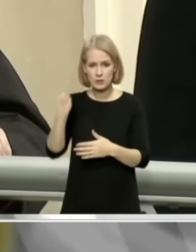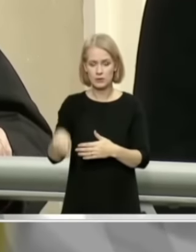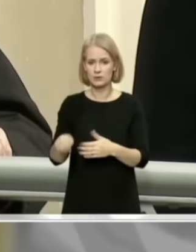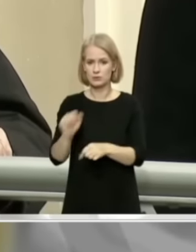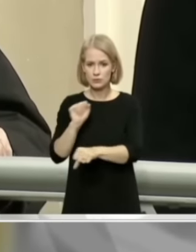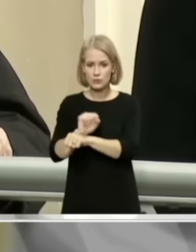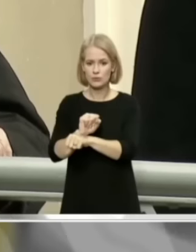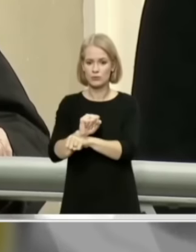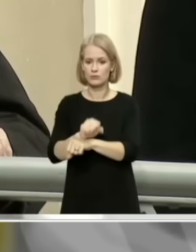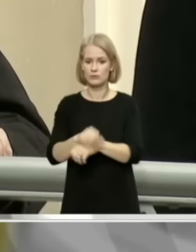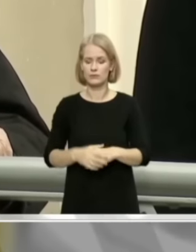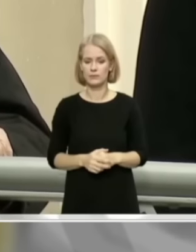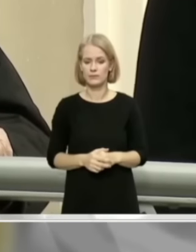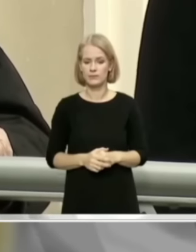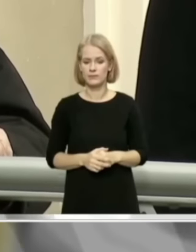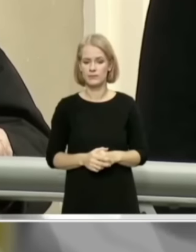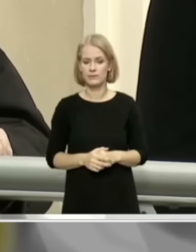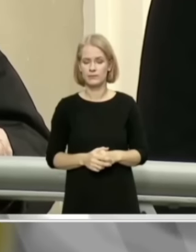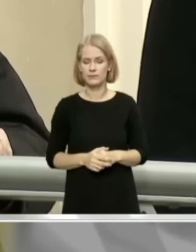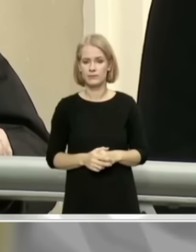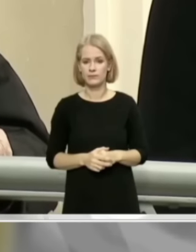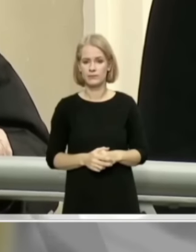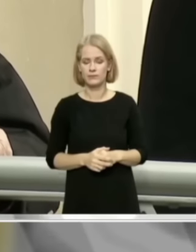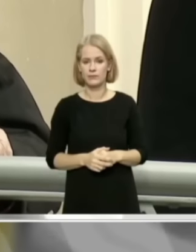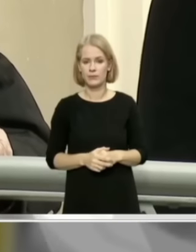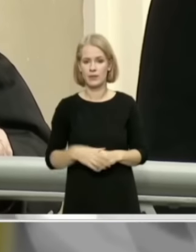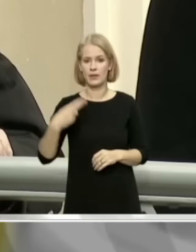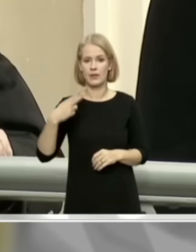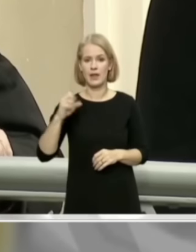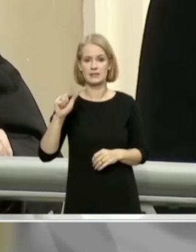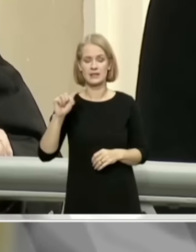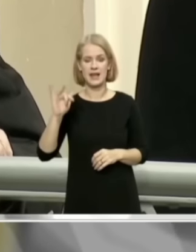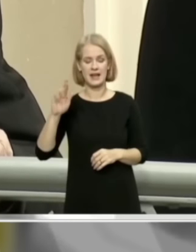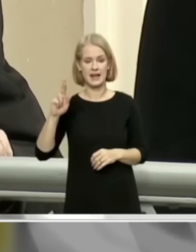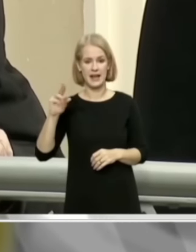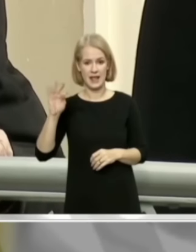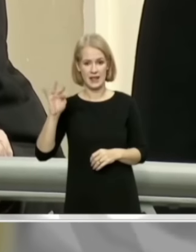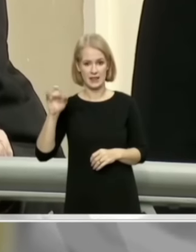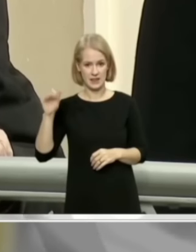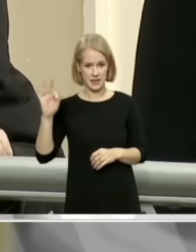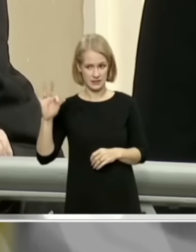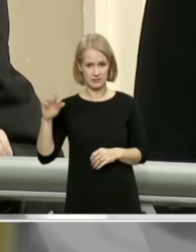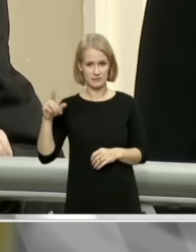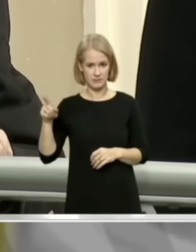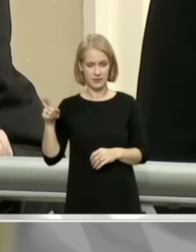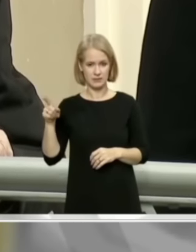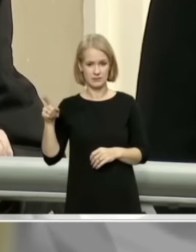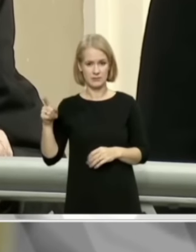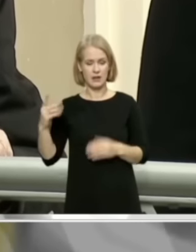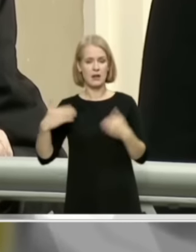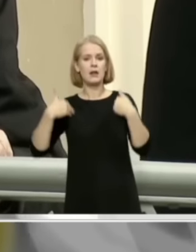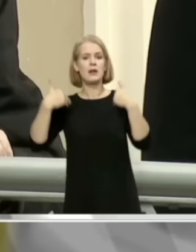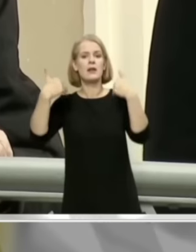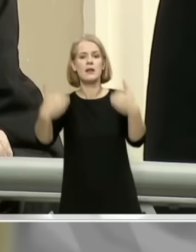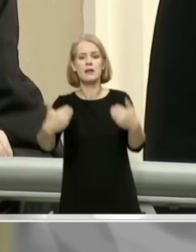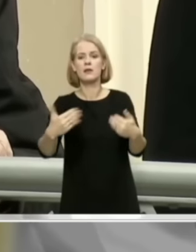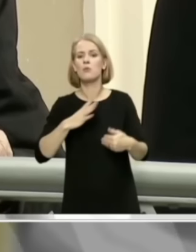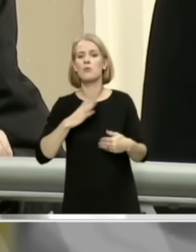Žmonijos mokytojas iš Nazareto visiems linkėjo